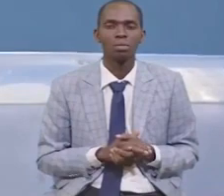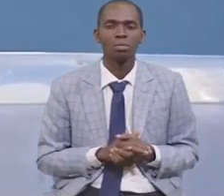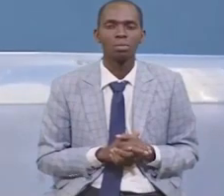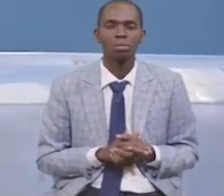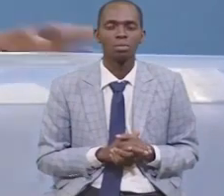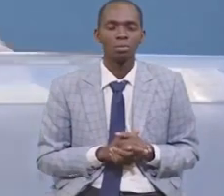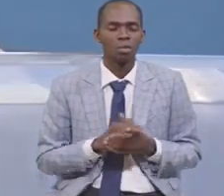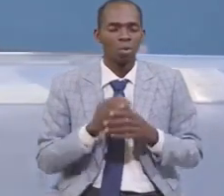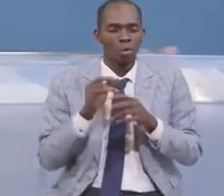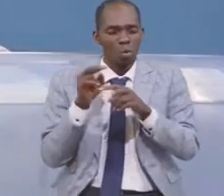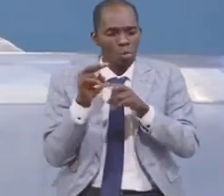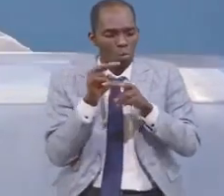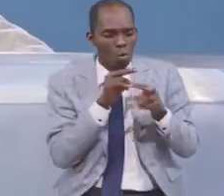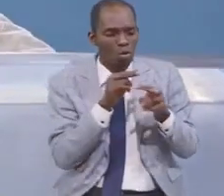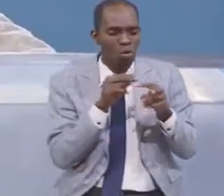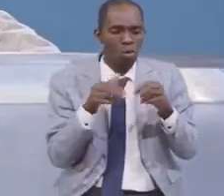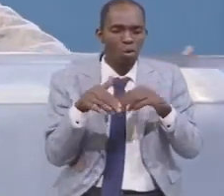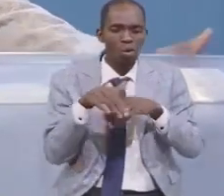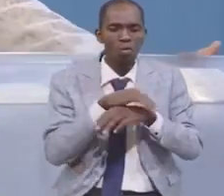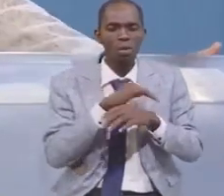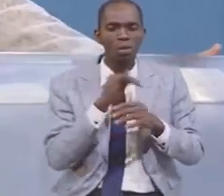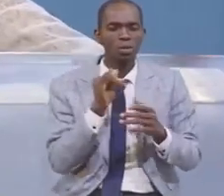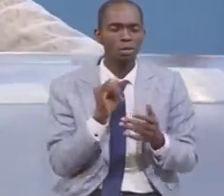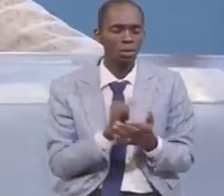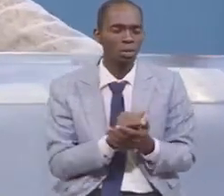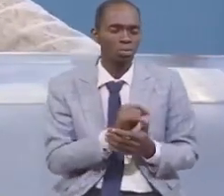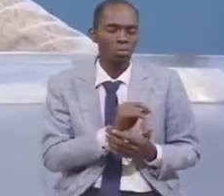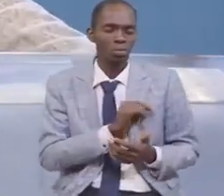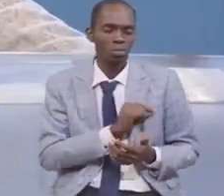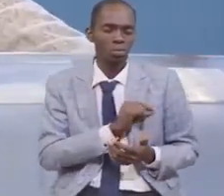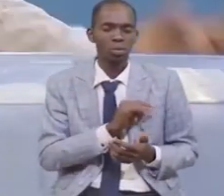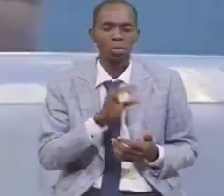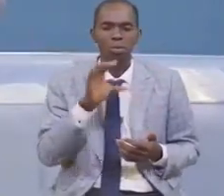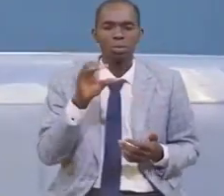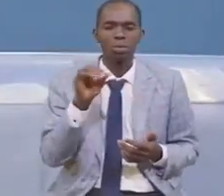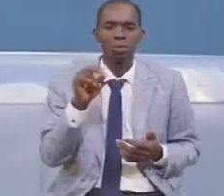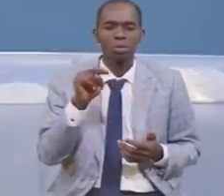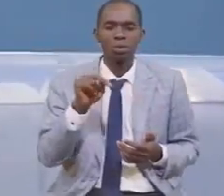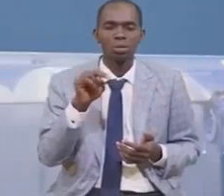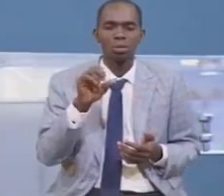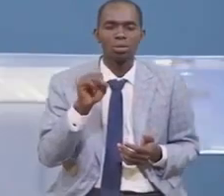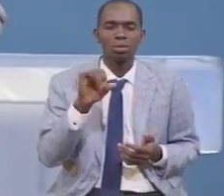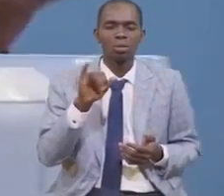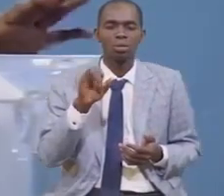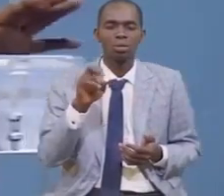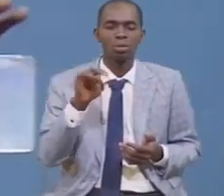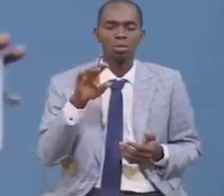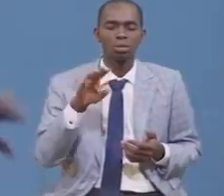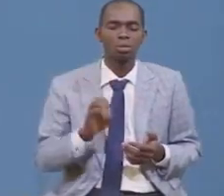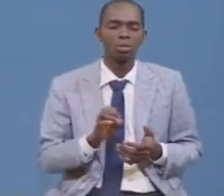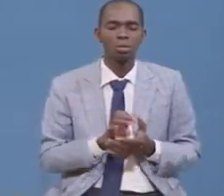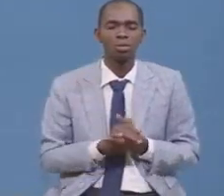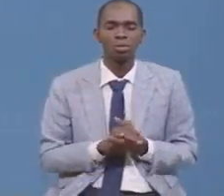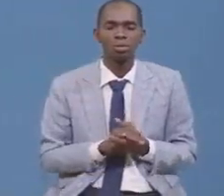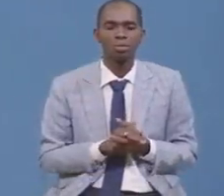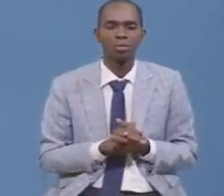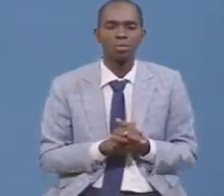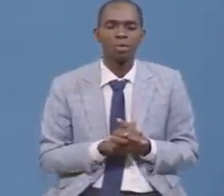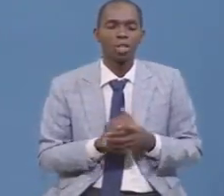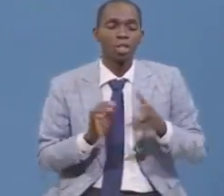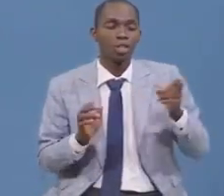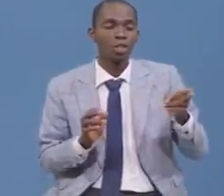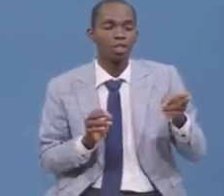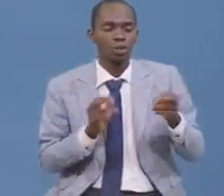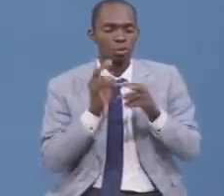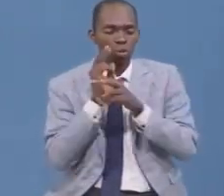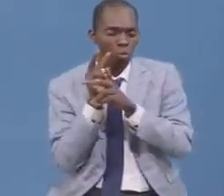వాచ్ ఓవర్ దట్ కాన్షియన్స్ కనుక అట్టి మనస్సాక్షిని గమనించుకోనండి Watch over your heart